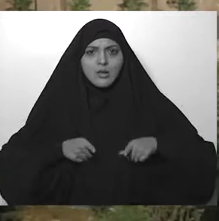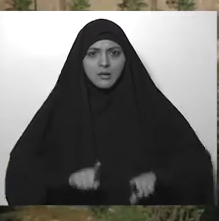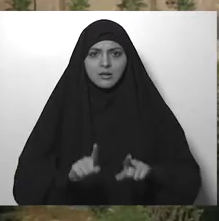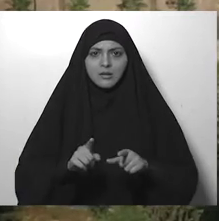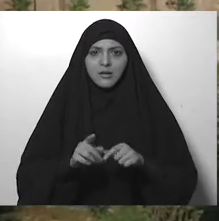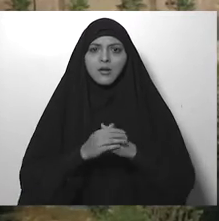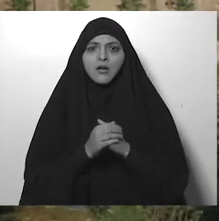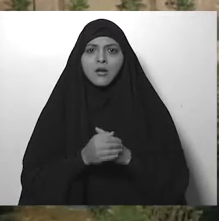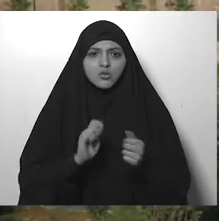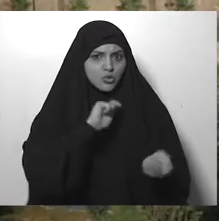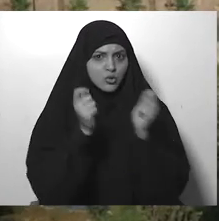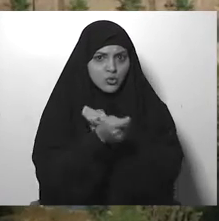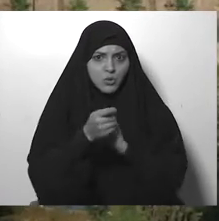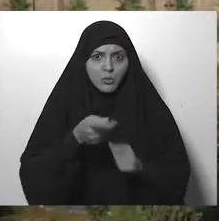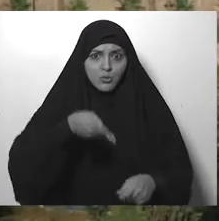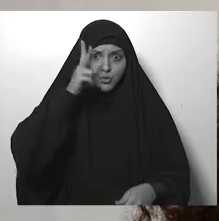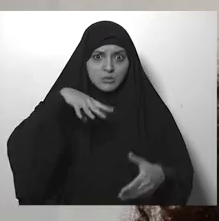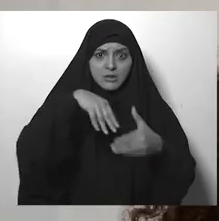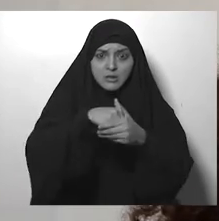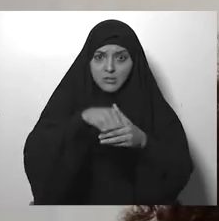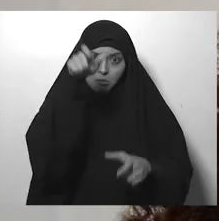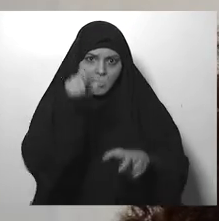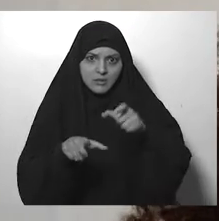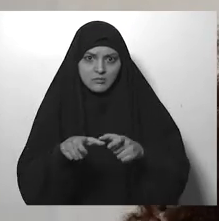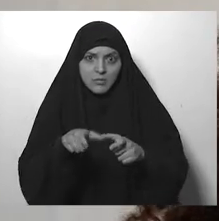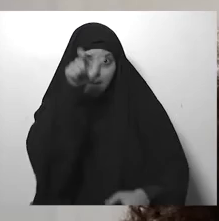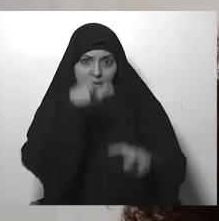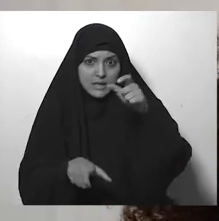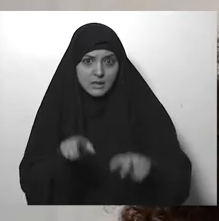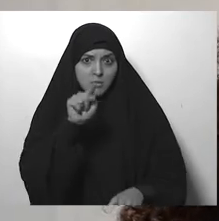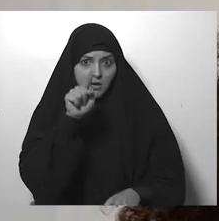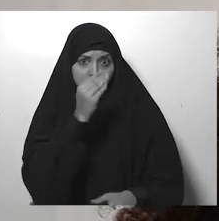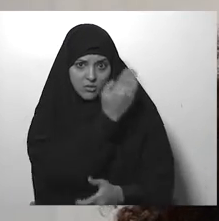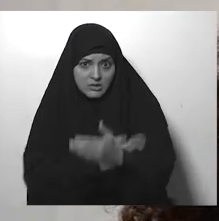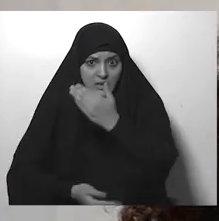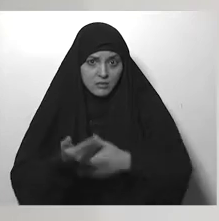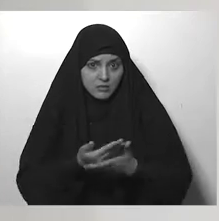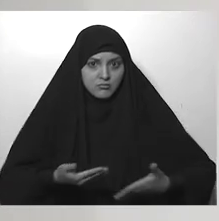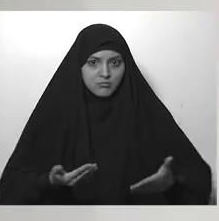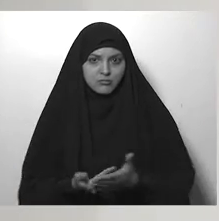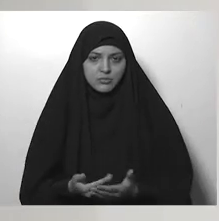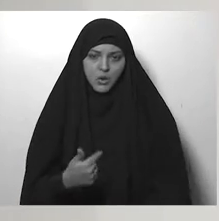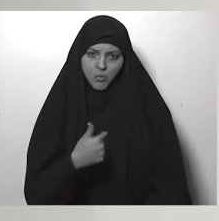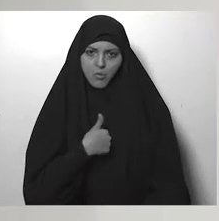plus de participation des citoyens et parmi ses citoyens il ya les personnes en situation de handicap